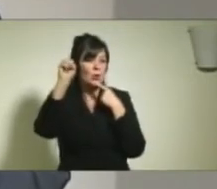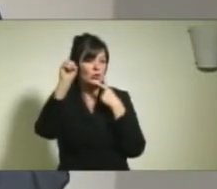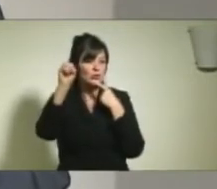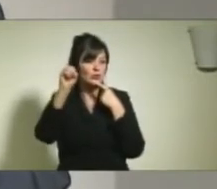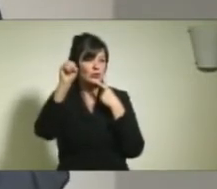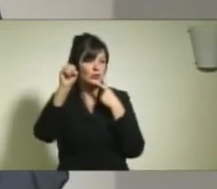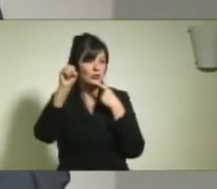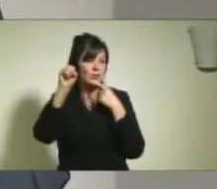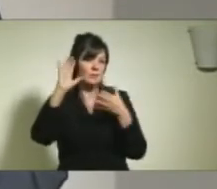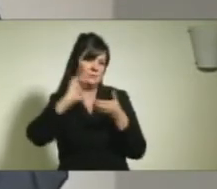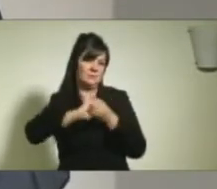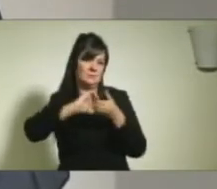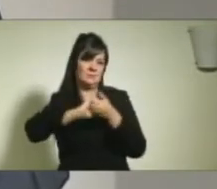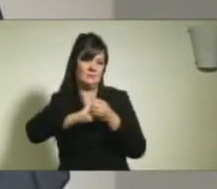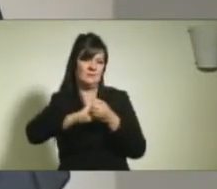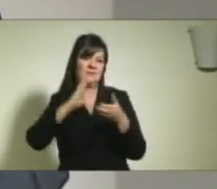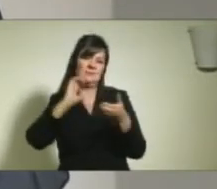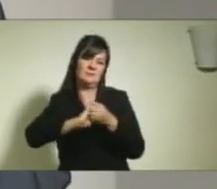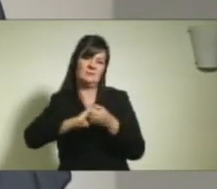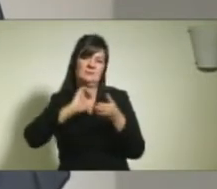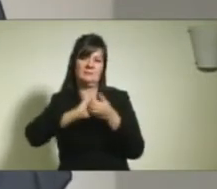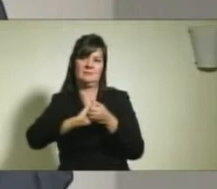solidarité,